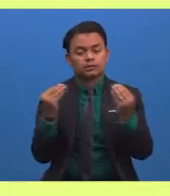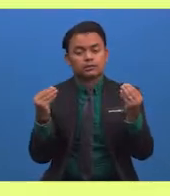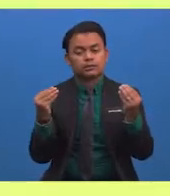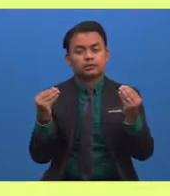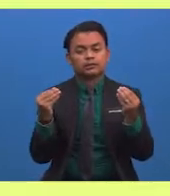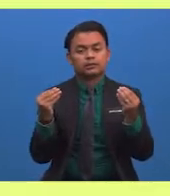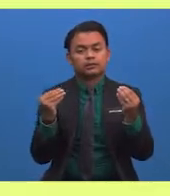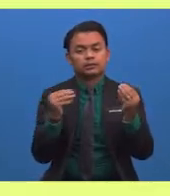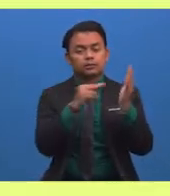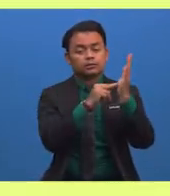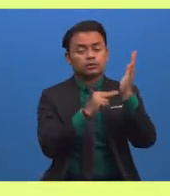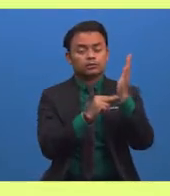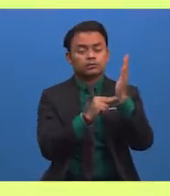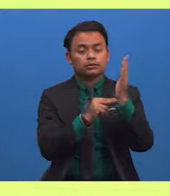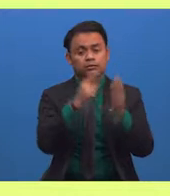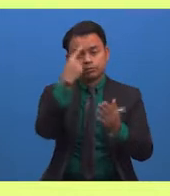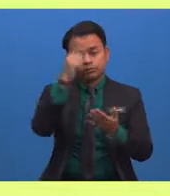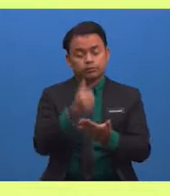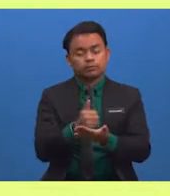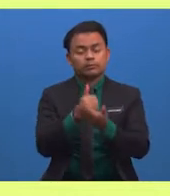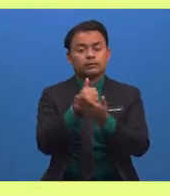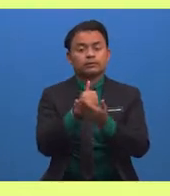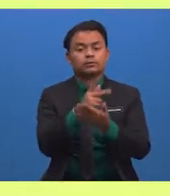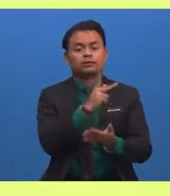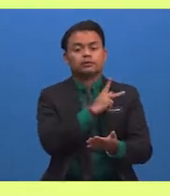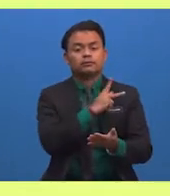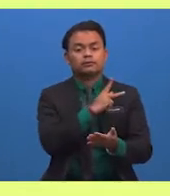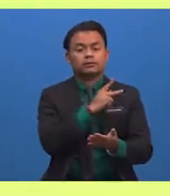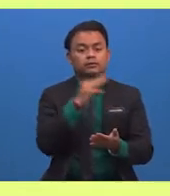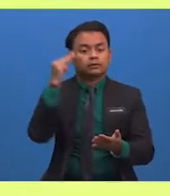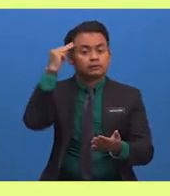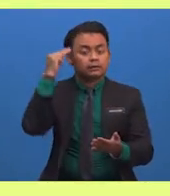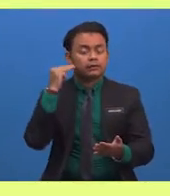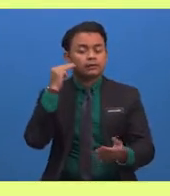bagi membantu khalifah dalam urusan kehakiman.